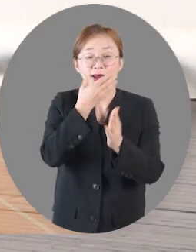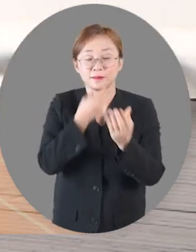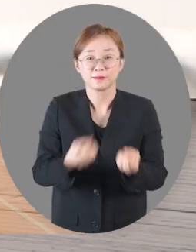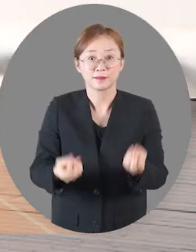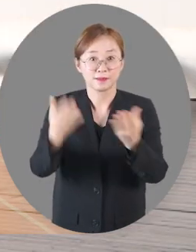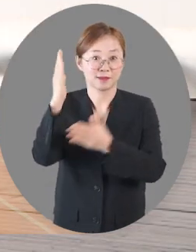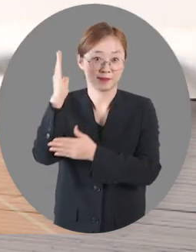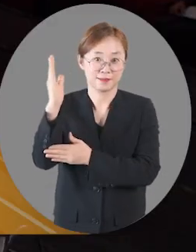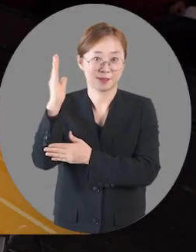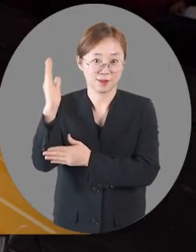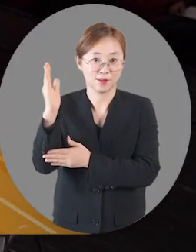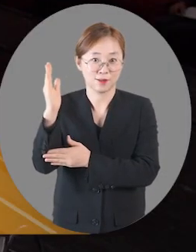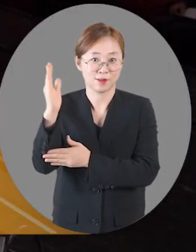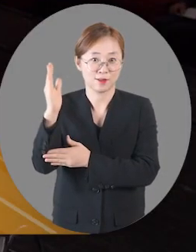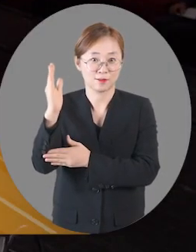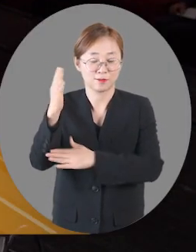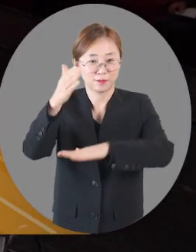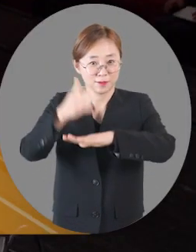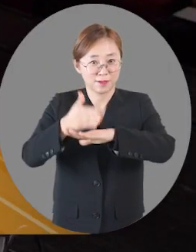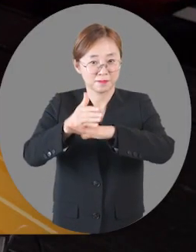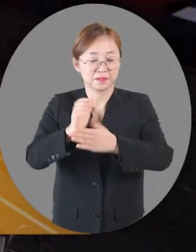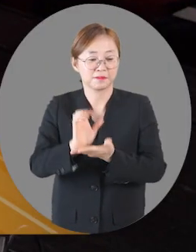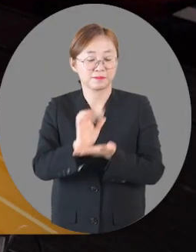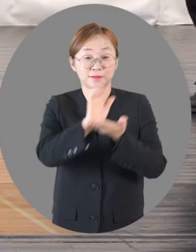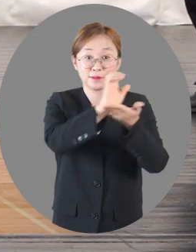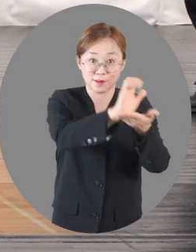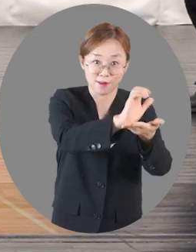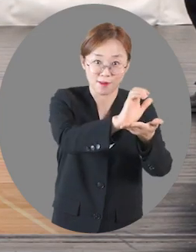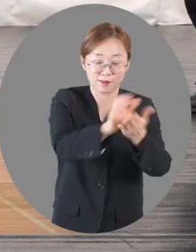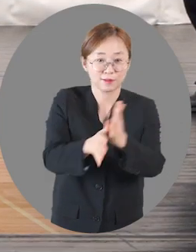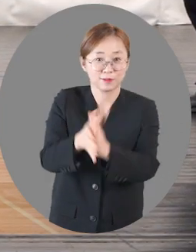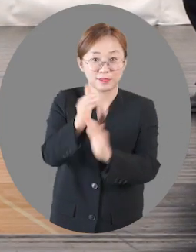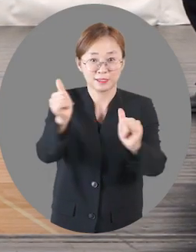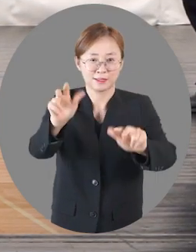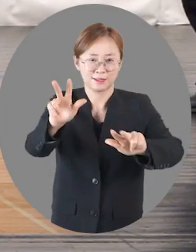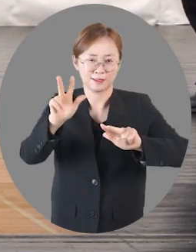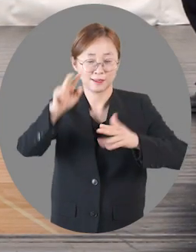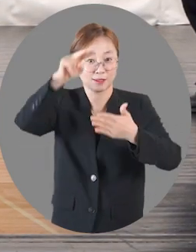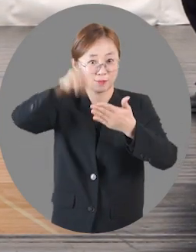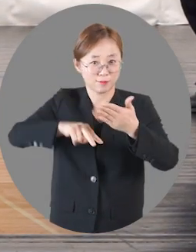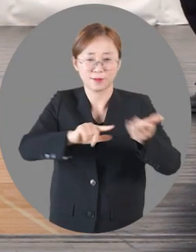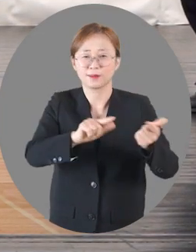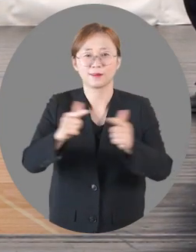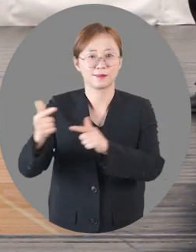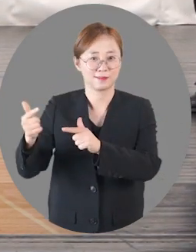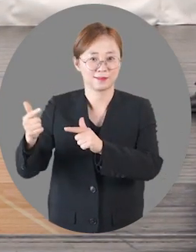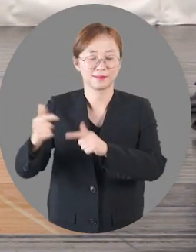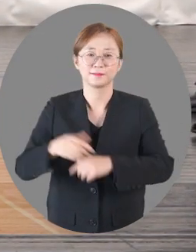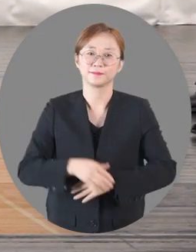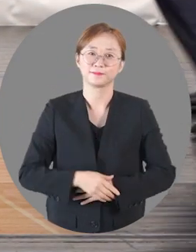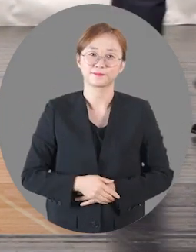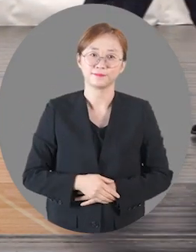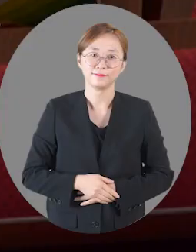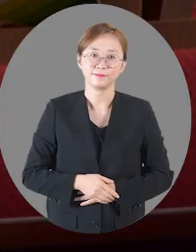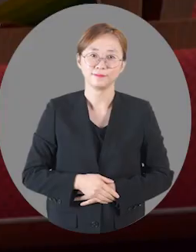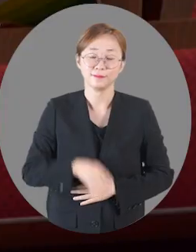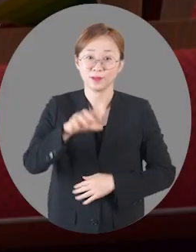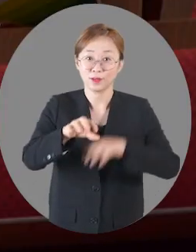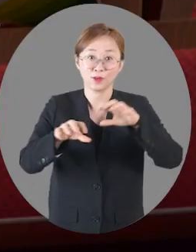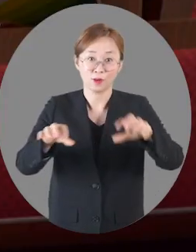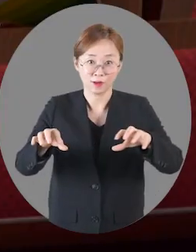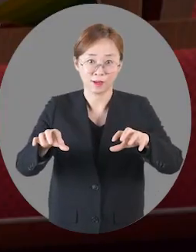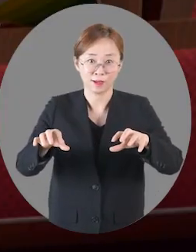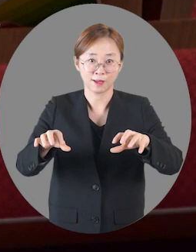공주시장의 축사와 우수 지도자 감사패 수여, 결의문 낭독 등 다양한 행사를 가졌습니다. 특히